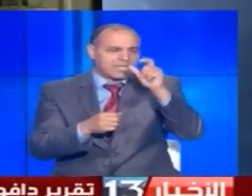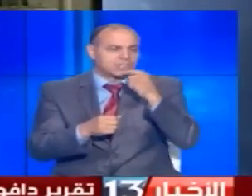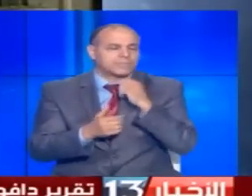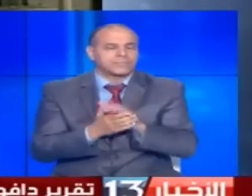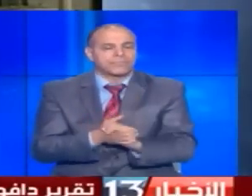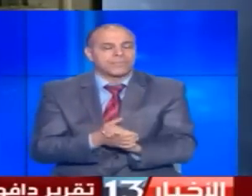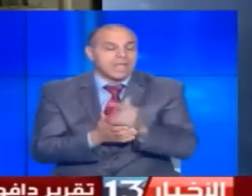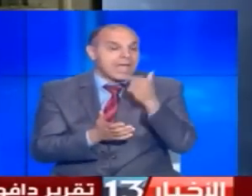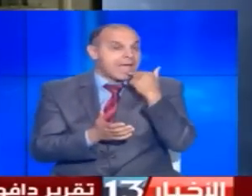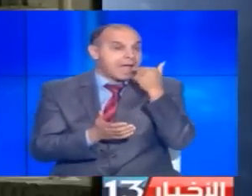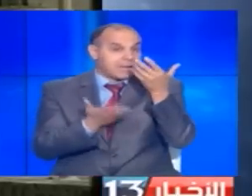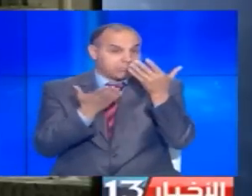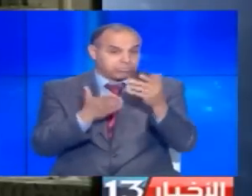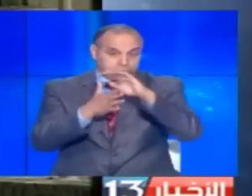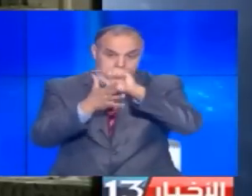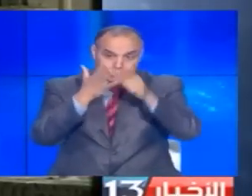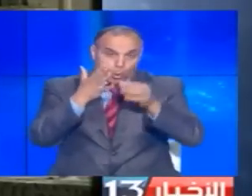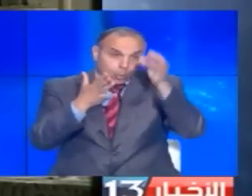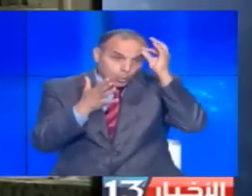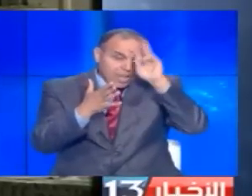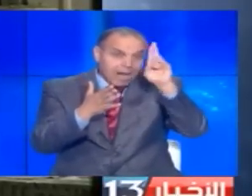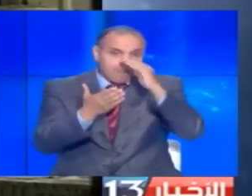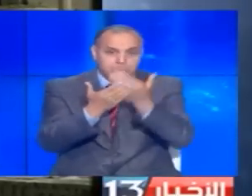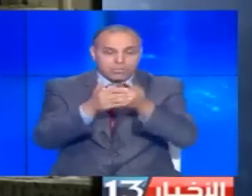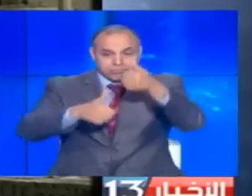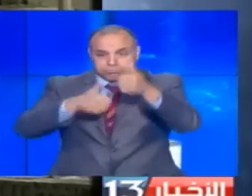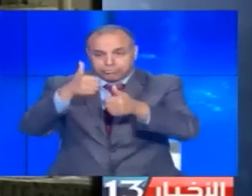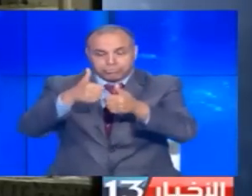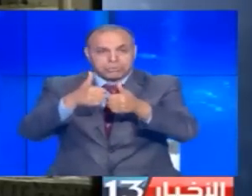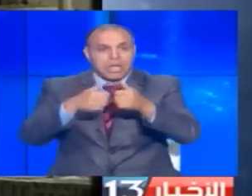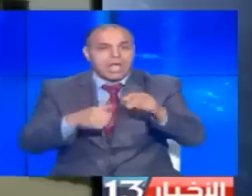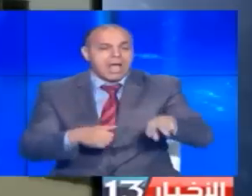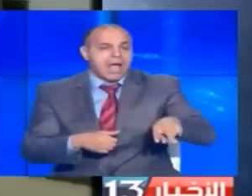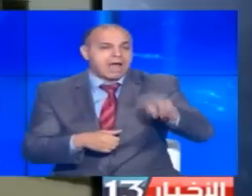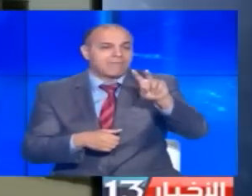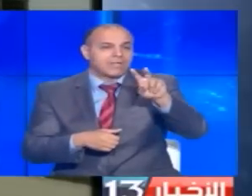16 و 2017 و 2000. ولم يتم تصنيف تونس ضمن تقرير التنافسية سنة